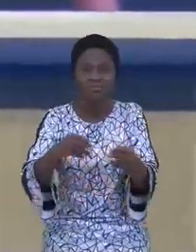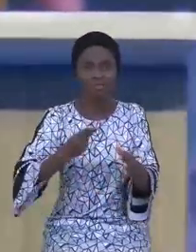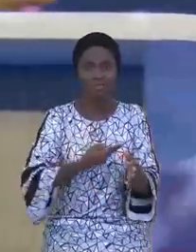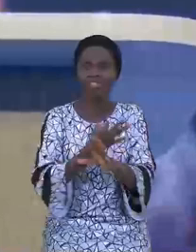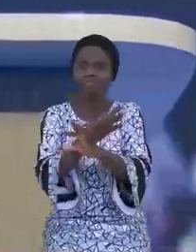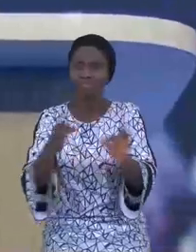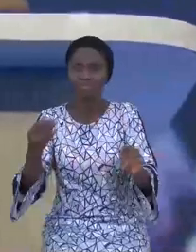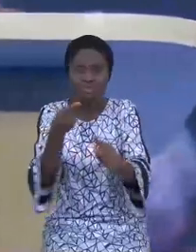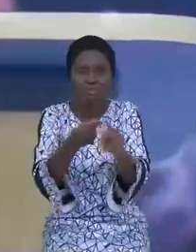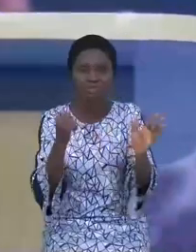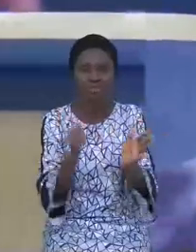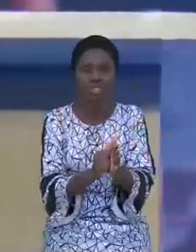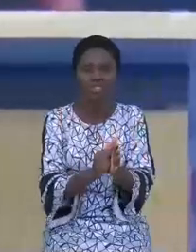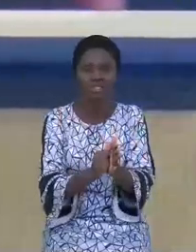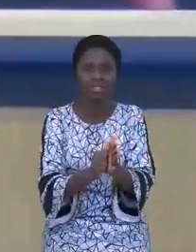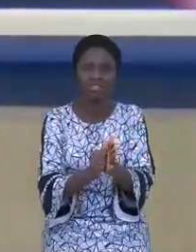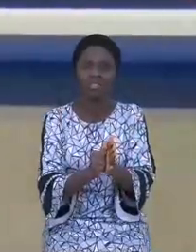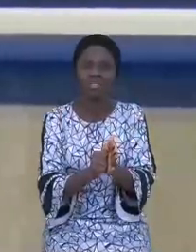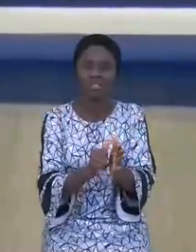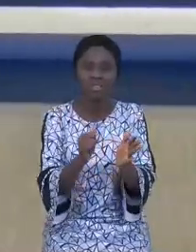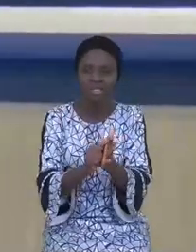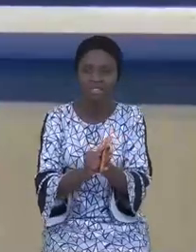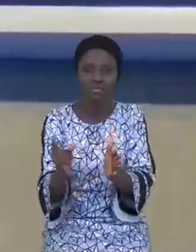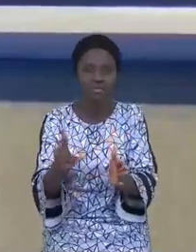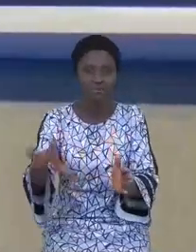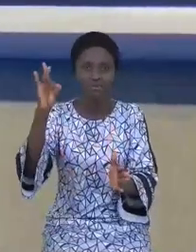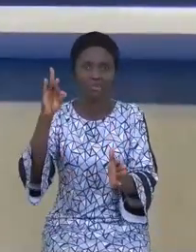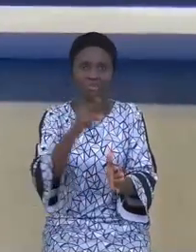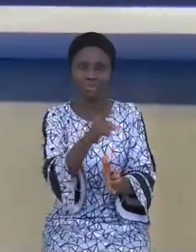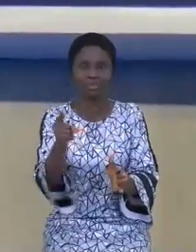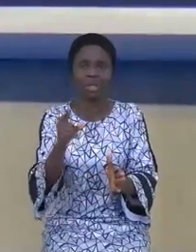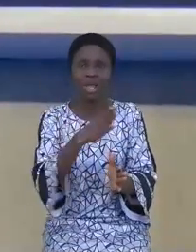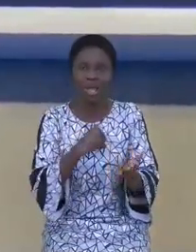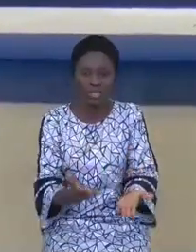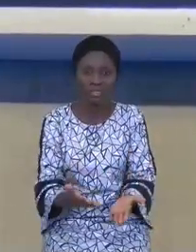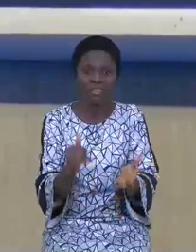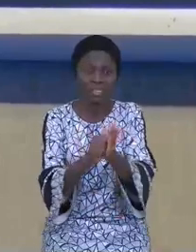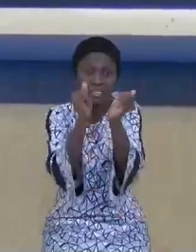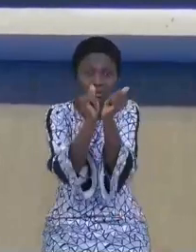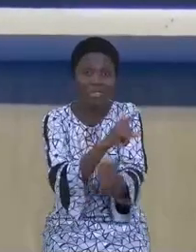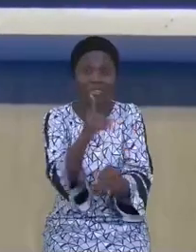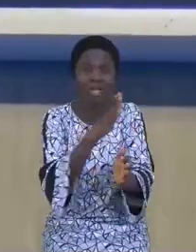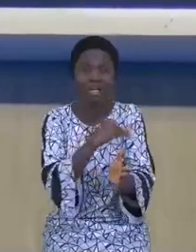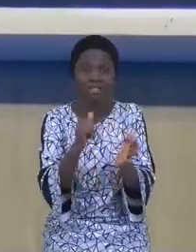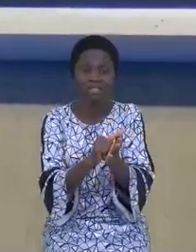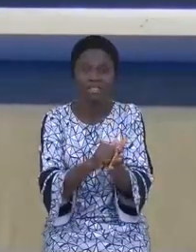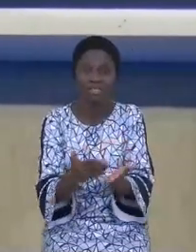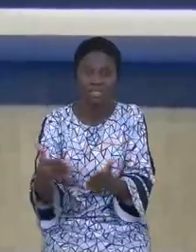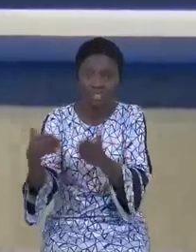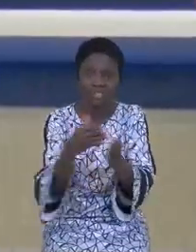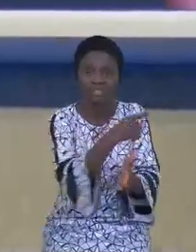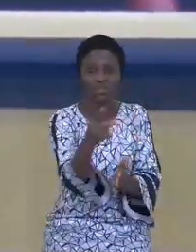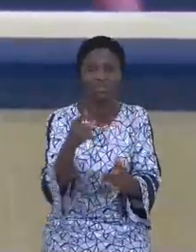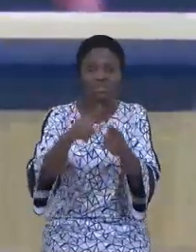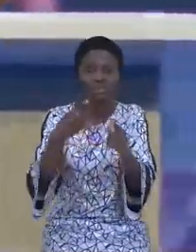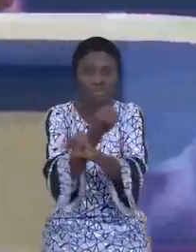liberté de ce qui te retenait captif. Et qui t'élève dans la liberté du salut du